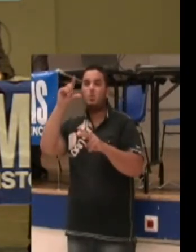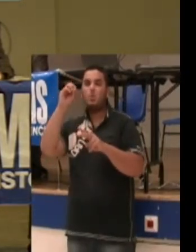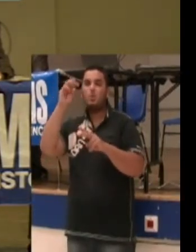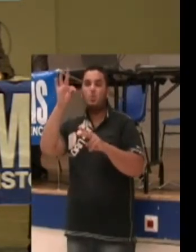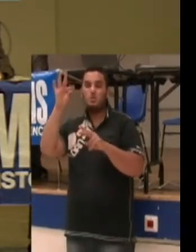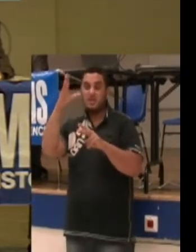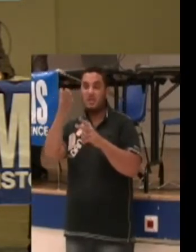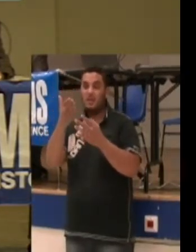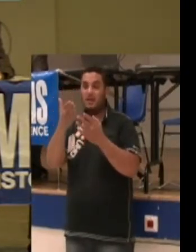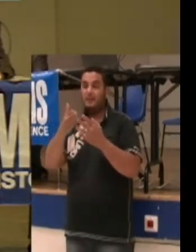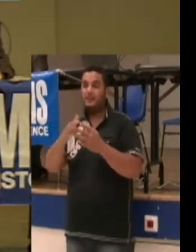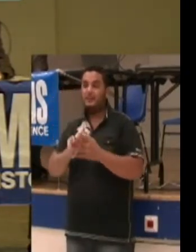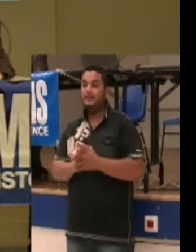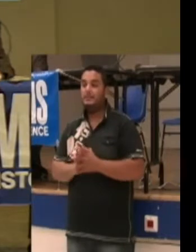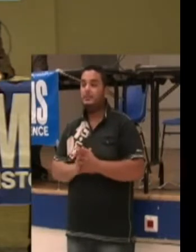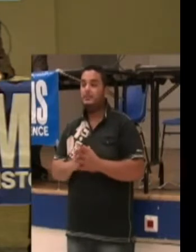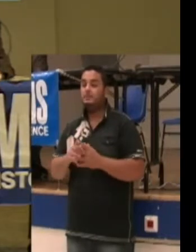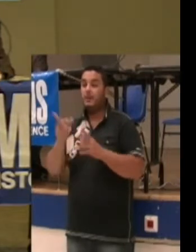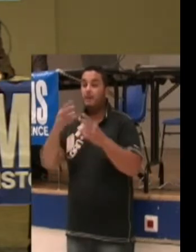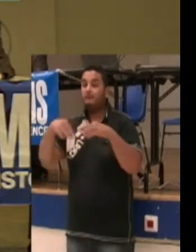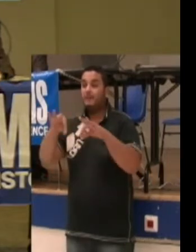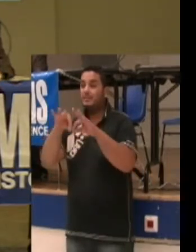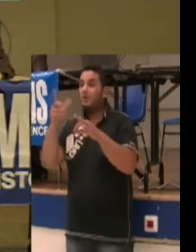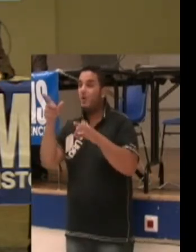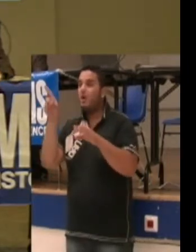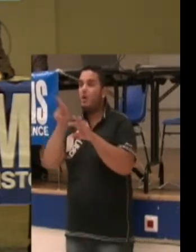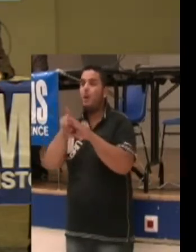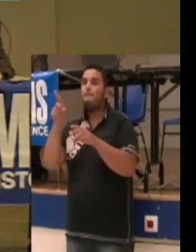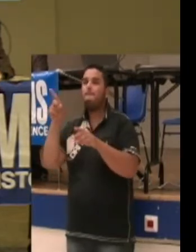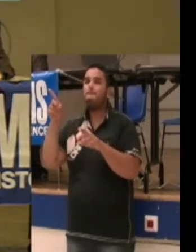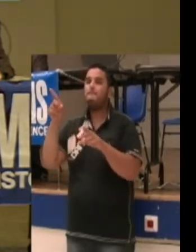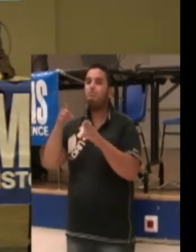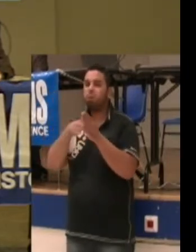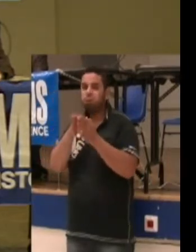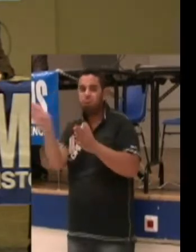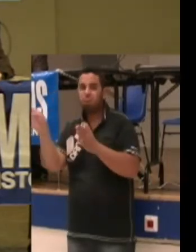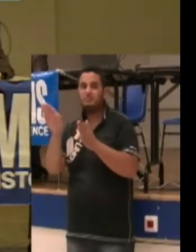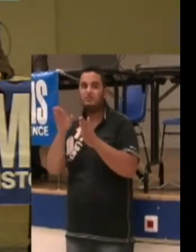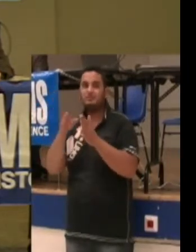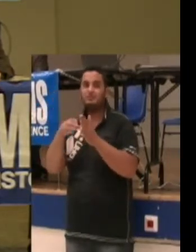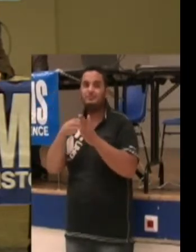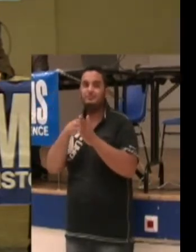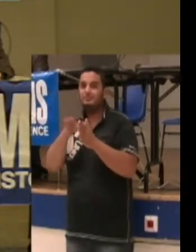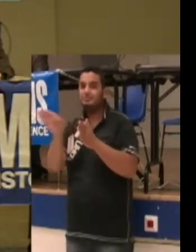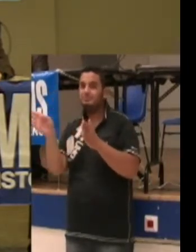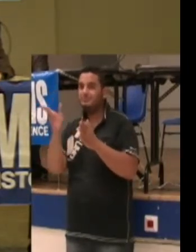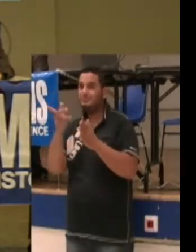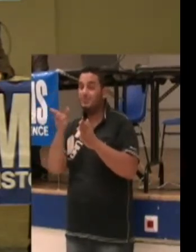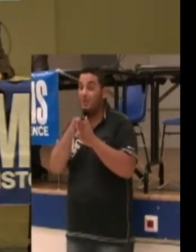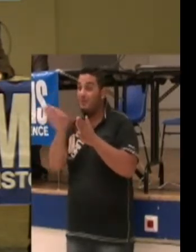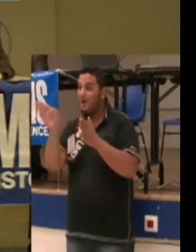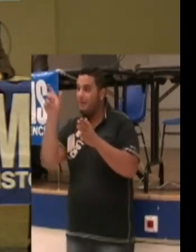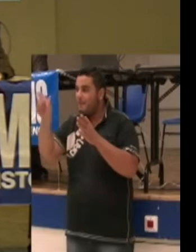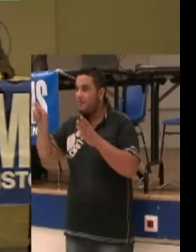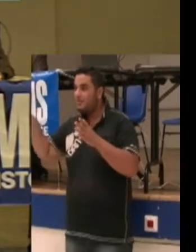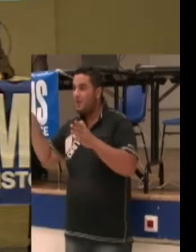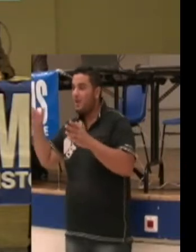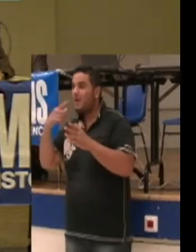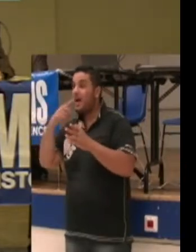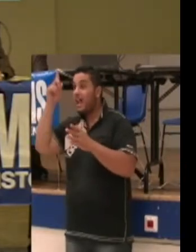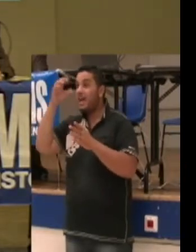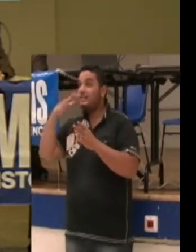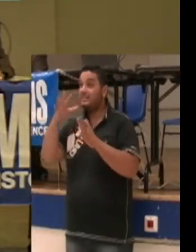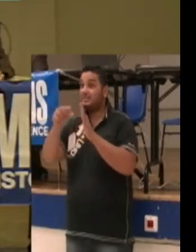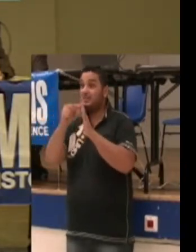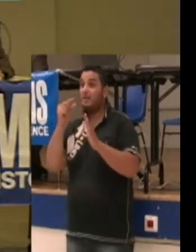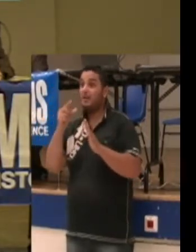subhanahu wa ta'ala, al-qariyat allati kantat al-fawahish. Allah subhanahu wa ta'ala, il a dit, ce sont des turpitudes. Ok ? C'est pas